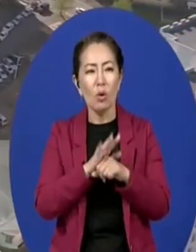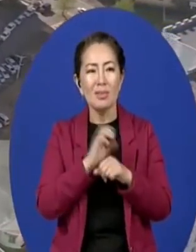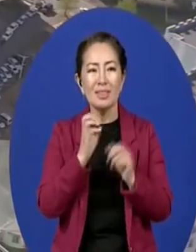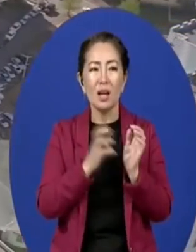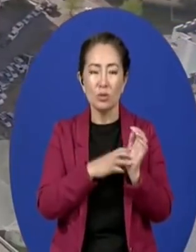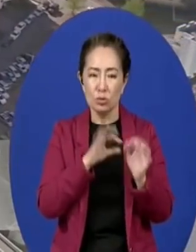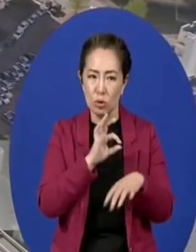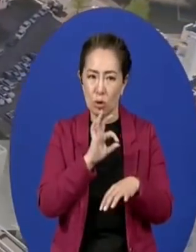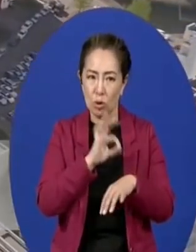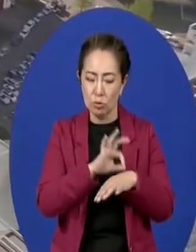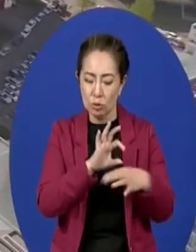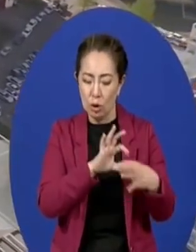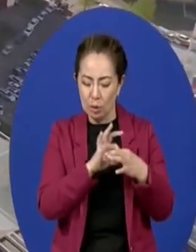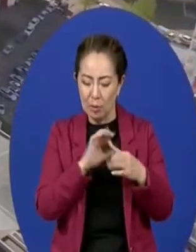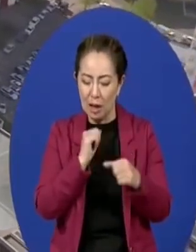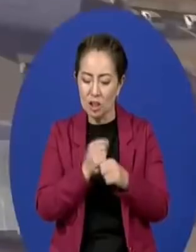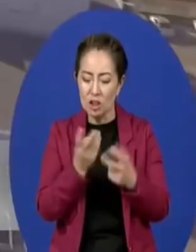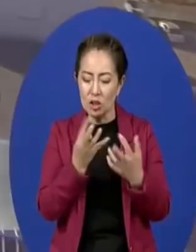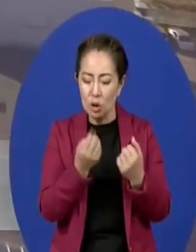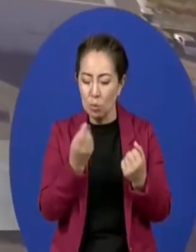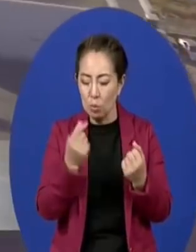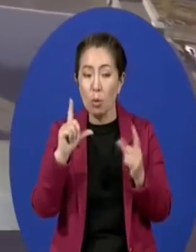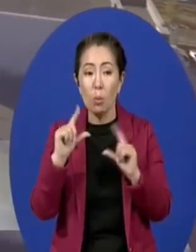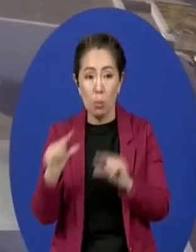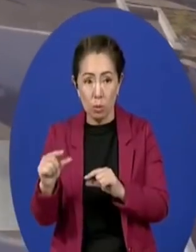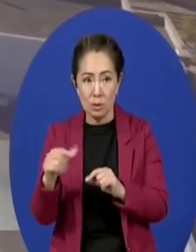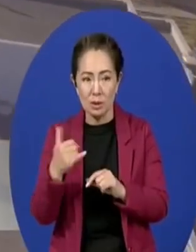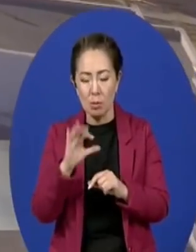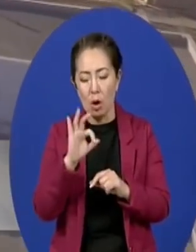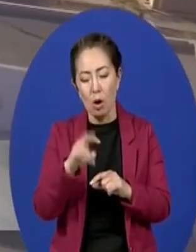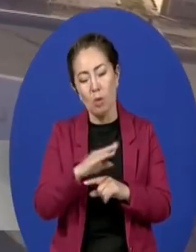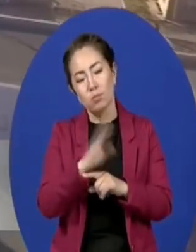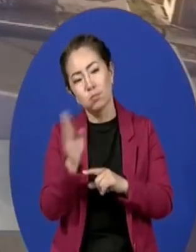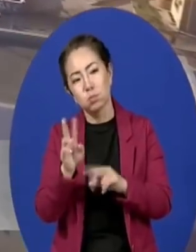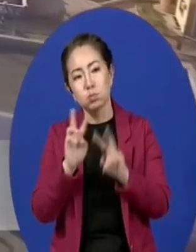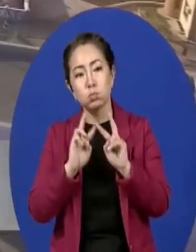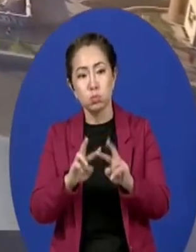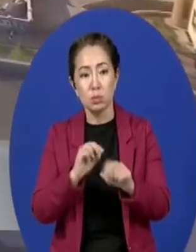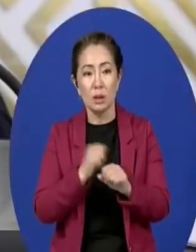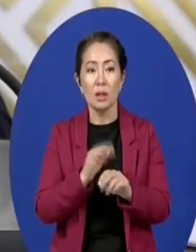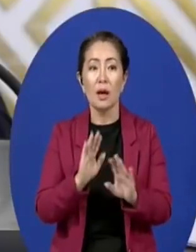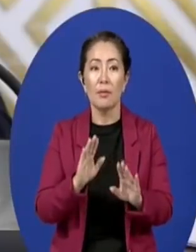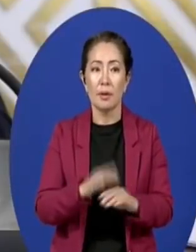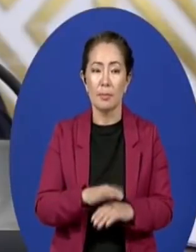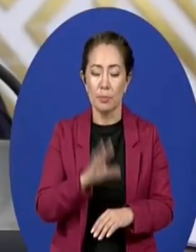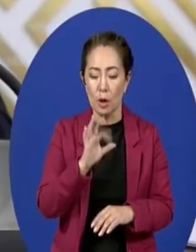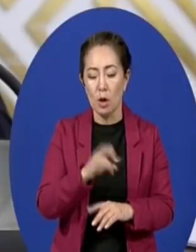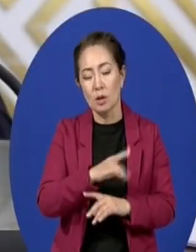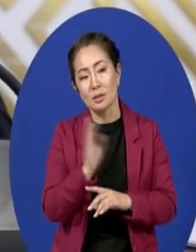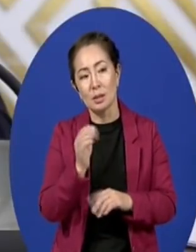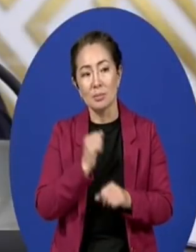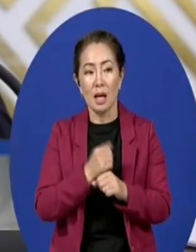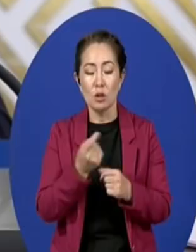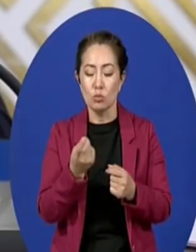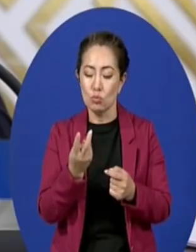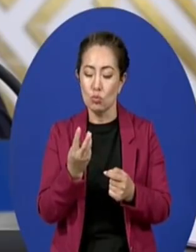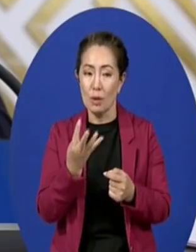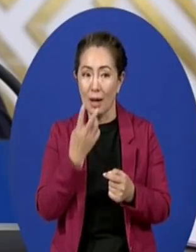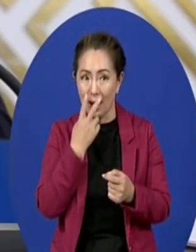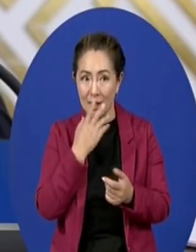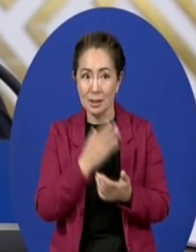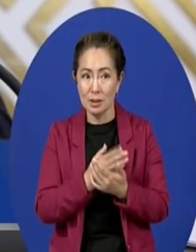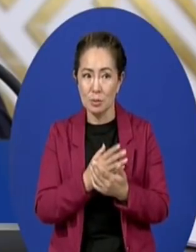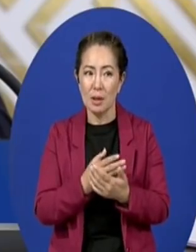тахлын улмаас ажлын тоо мөнгөн дүн буурсан. Мөн зарим нь он дамжин үргэлжлэхэр болжээ. Он дамжхаар ажлууд бас мэлээдгүй харагдаж байгаа